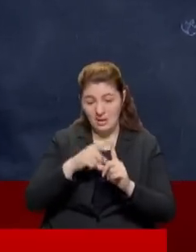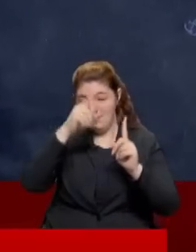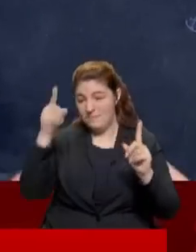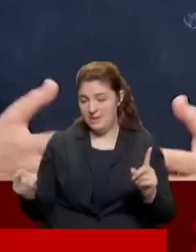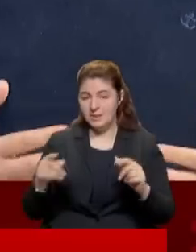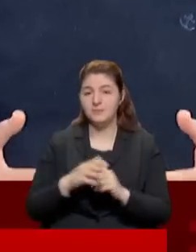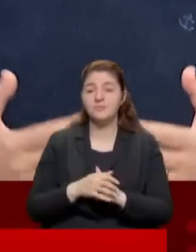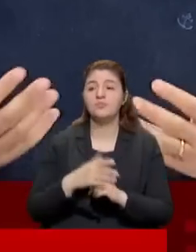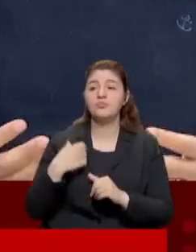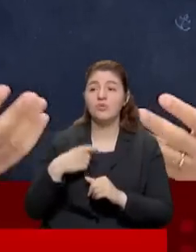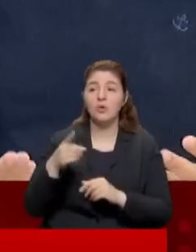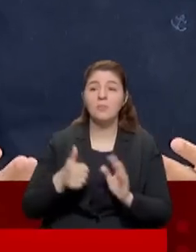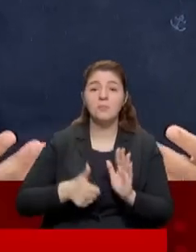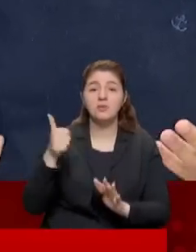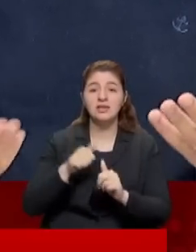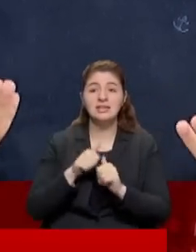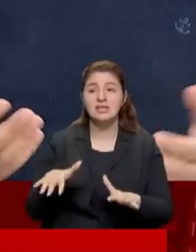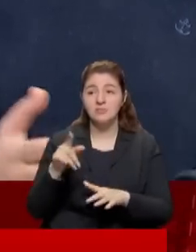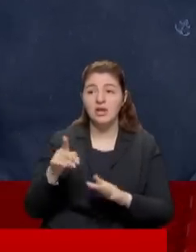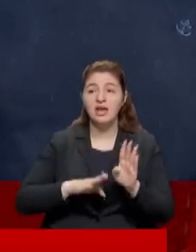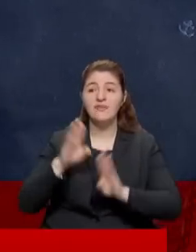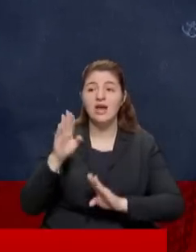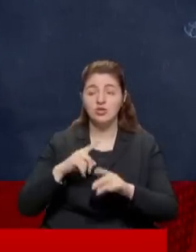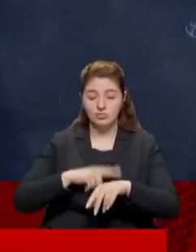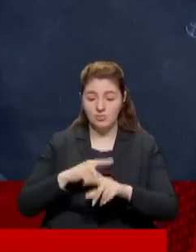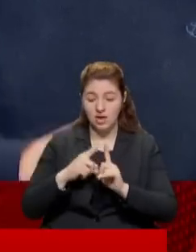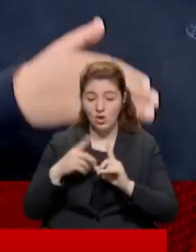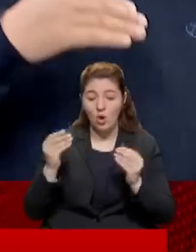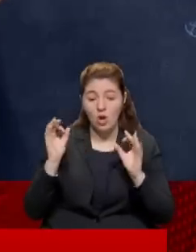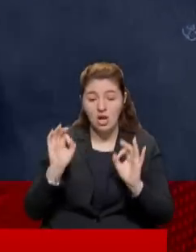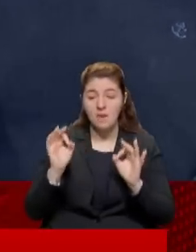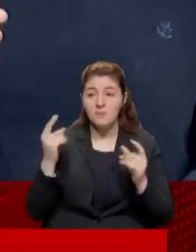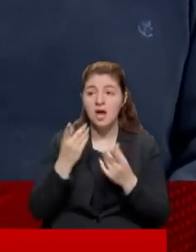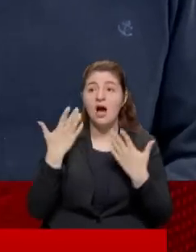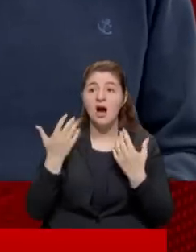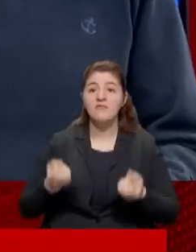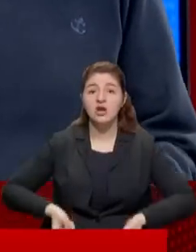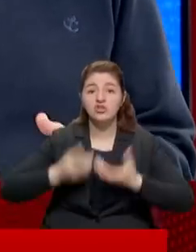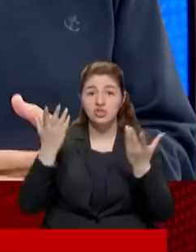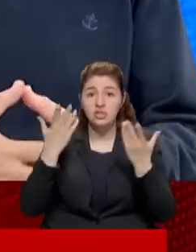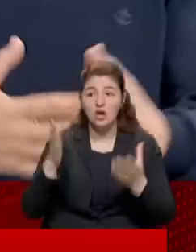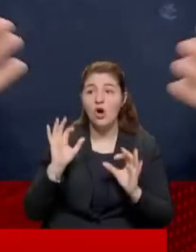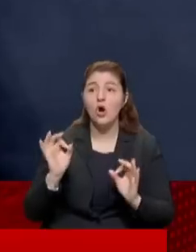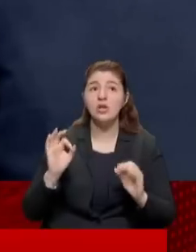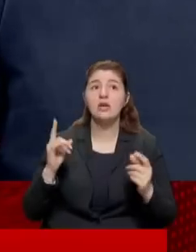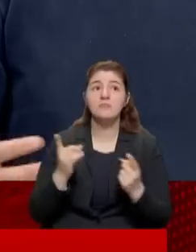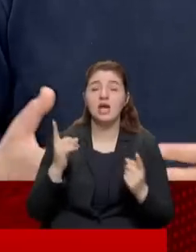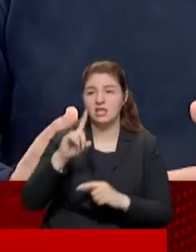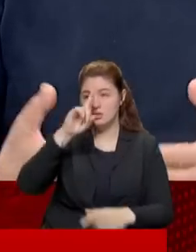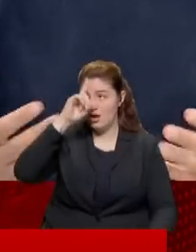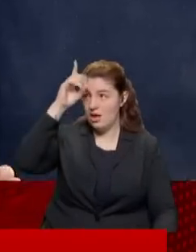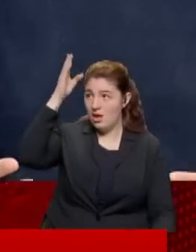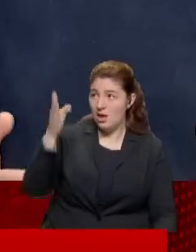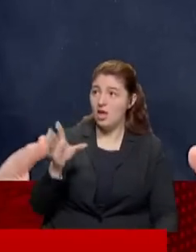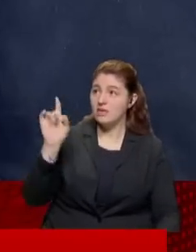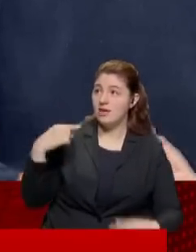beri, özellikle o başkanlık sistemi referandumu sırasında öyle bir hava üretildi ki ve öyle bir hani tek kişiye